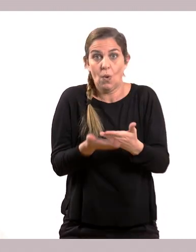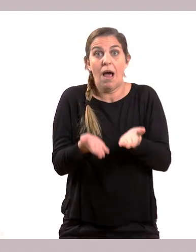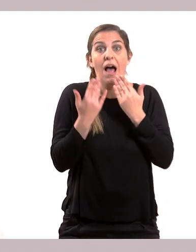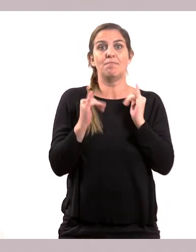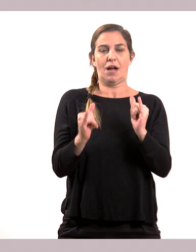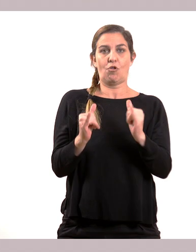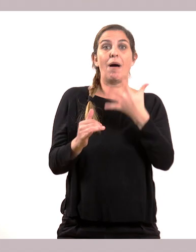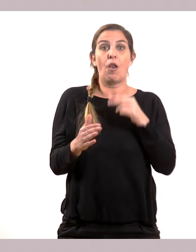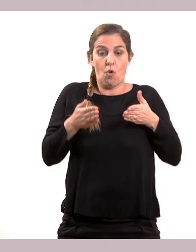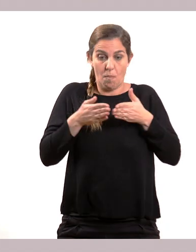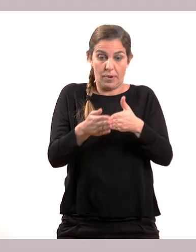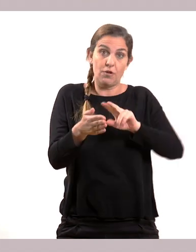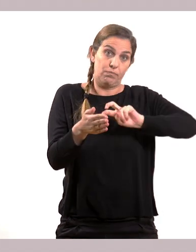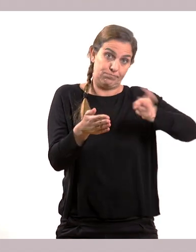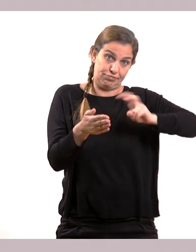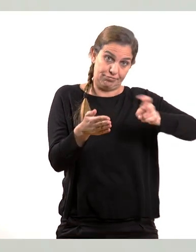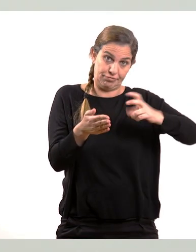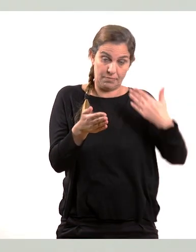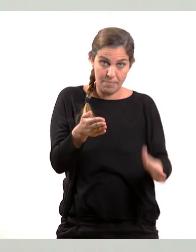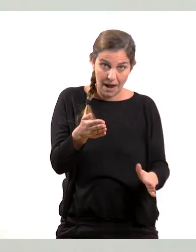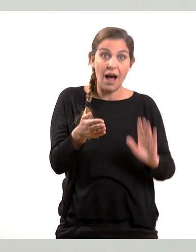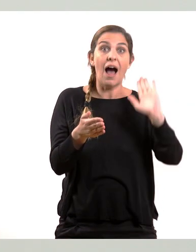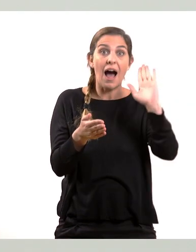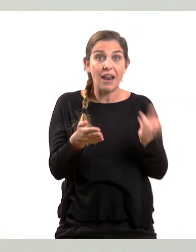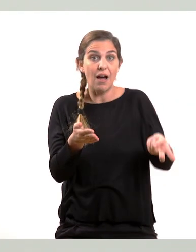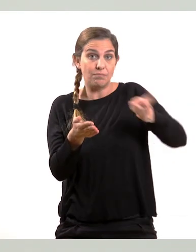που ανέβηκαν. Πόσοι ανέβηκαν στη Λίμνο?